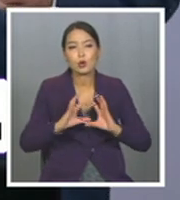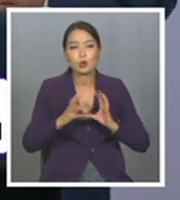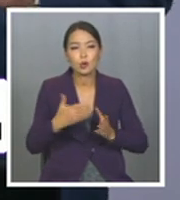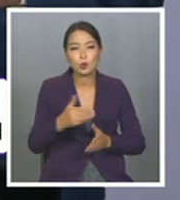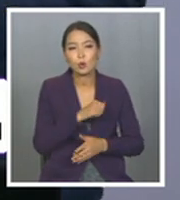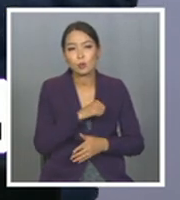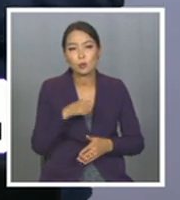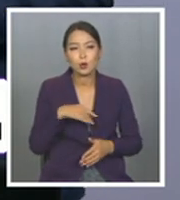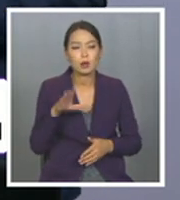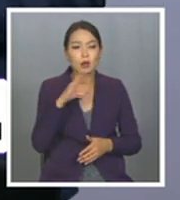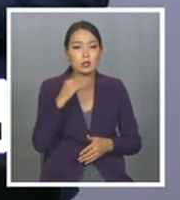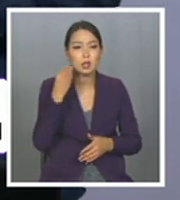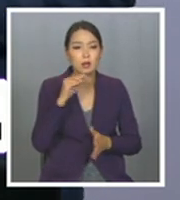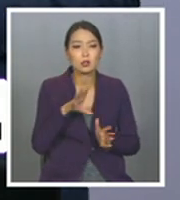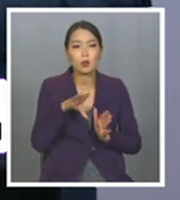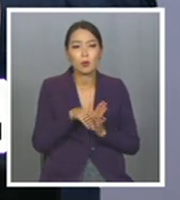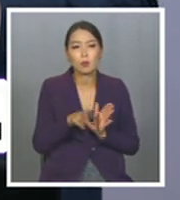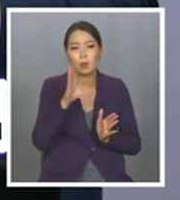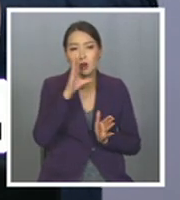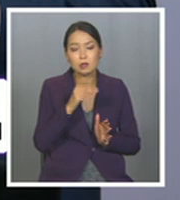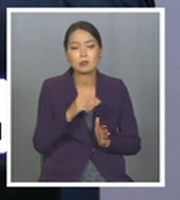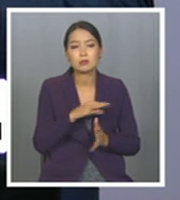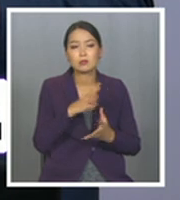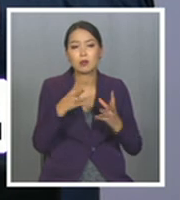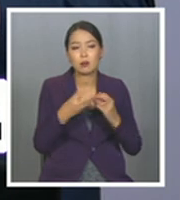ықпалын орната алатындығы жөнінде пікірін ұсынған болады.